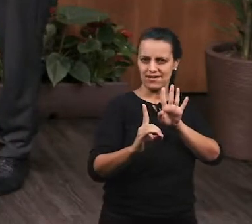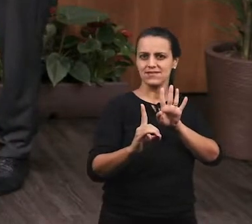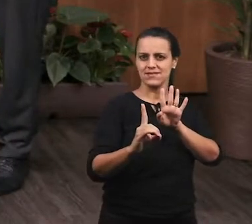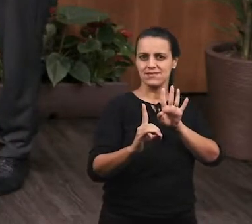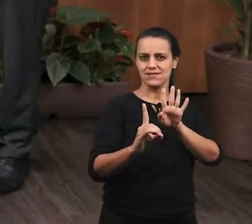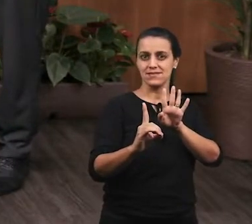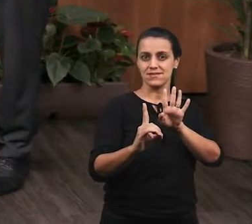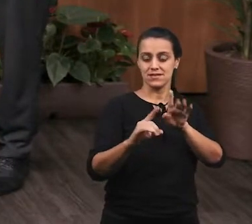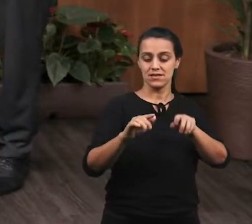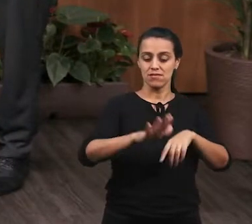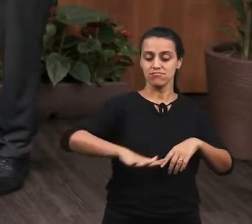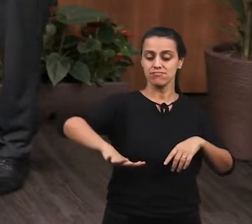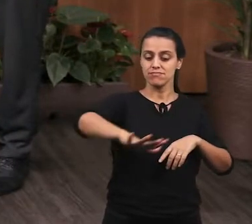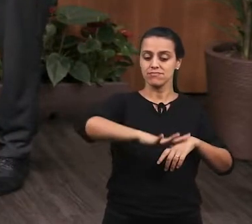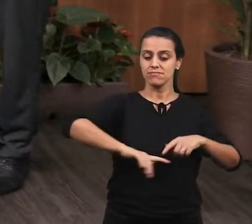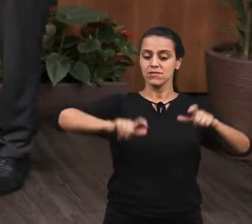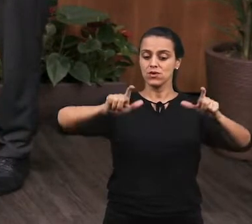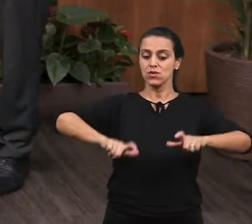Был вход со двора,